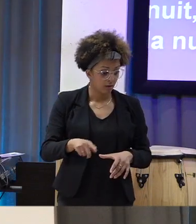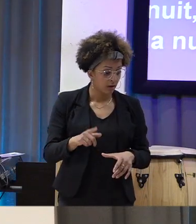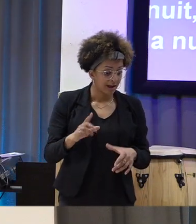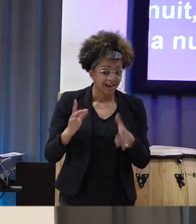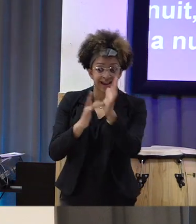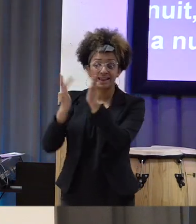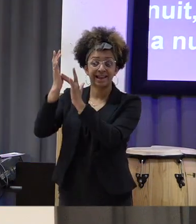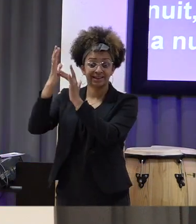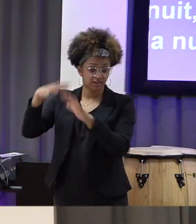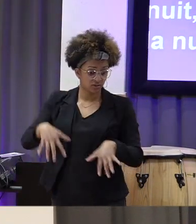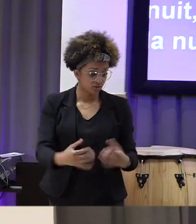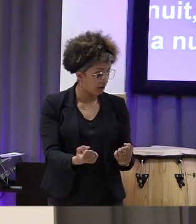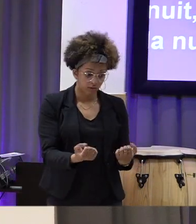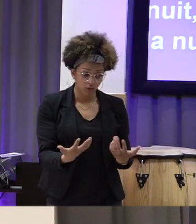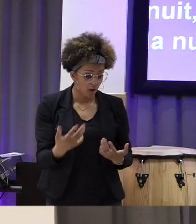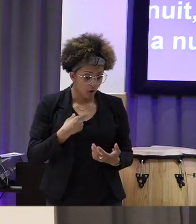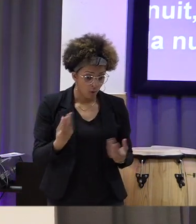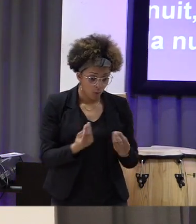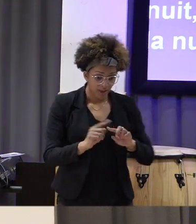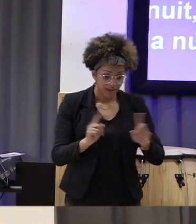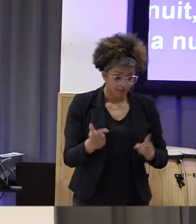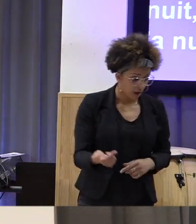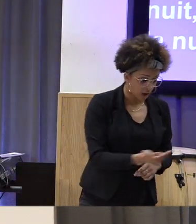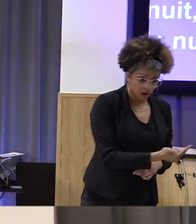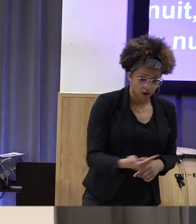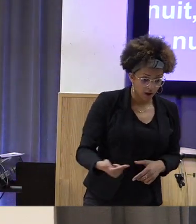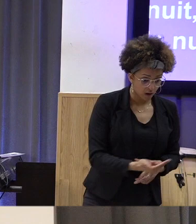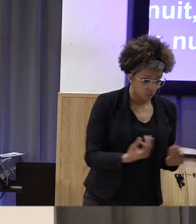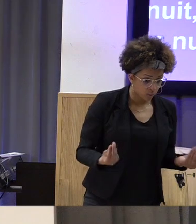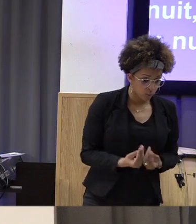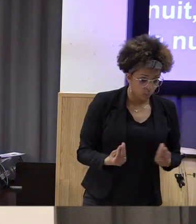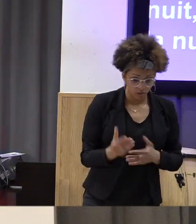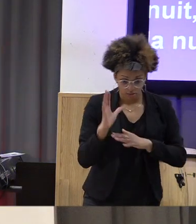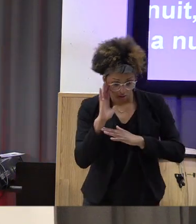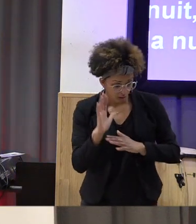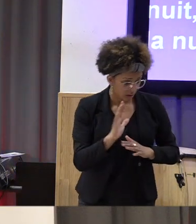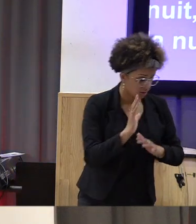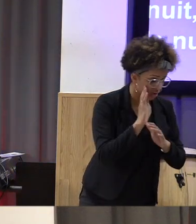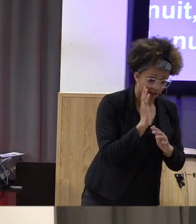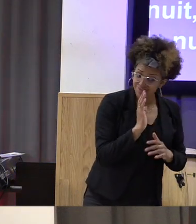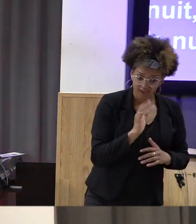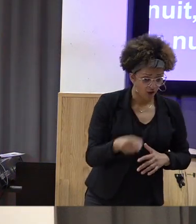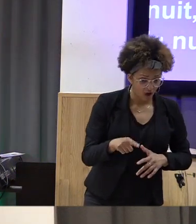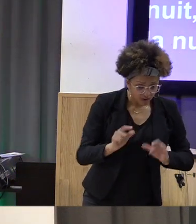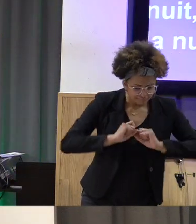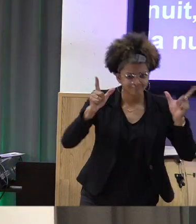car on ne voit chez lui aucune manifestation de la vie de Dieu.